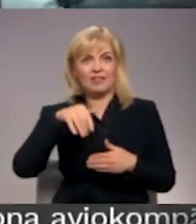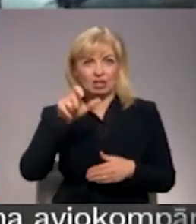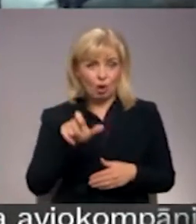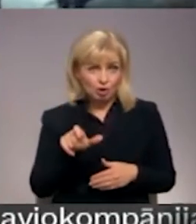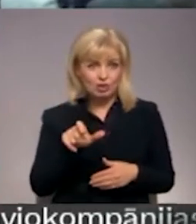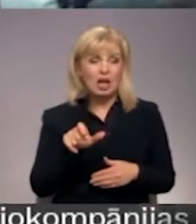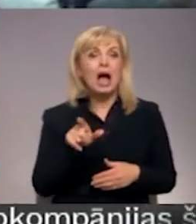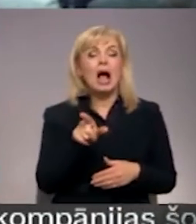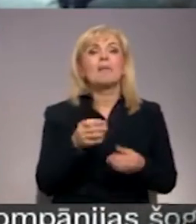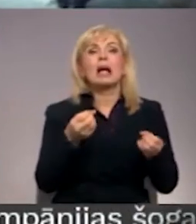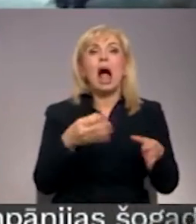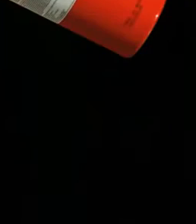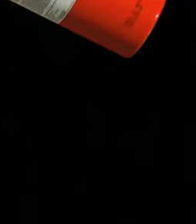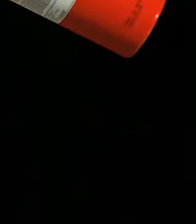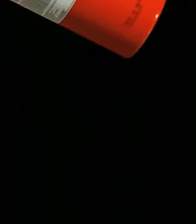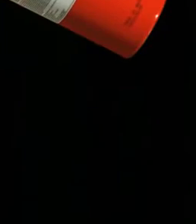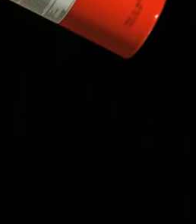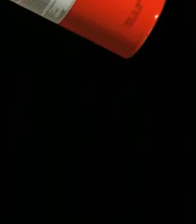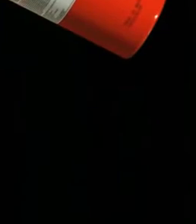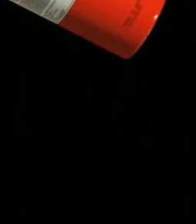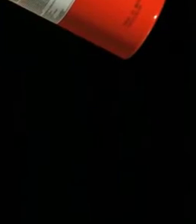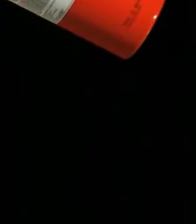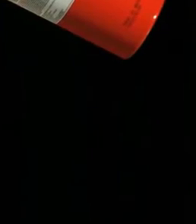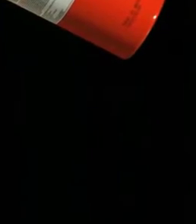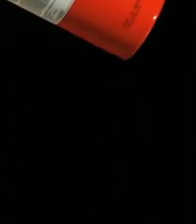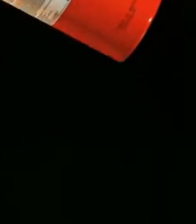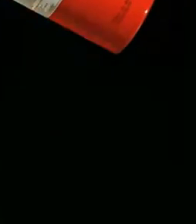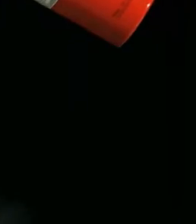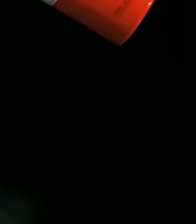kapitālais remonts ir izdevies.